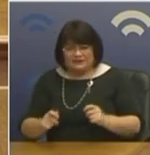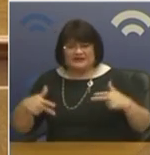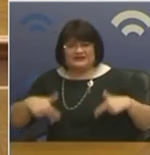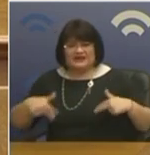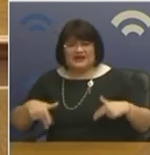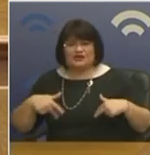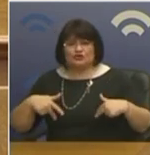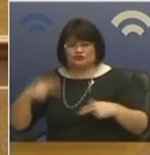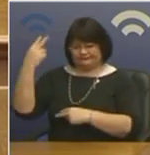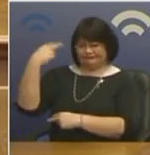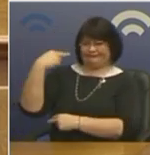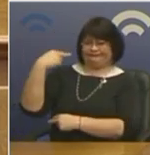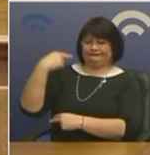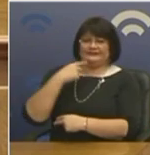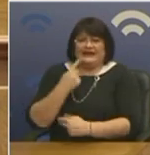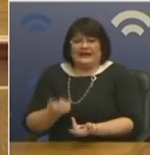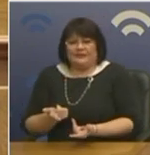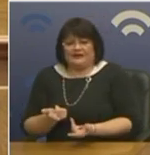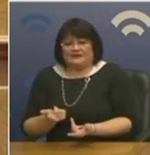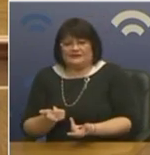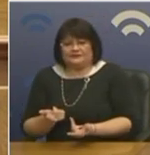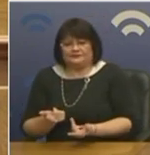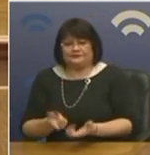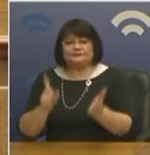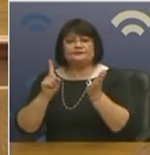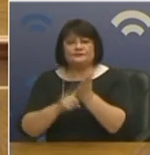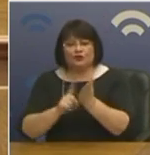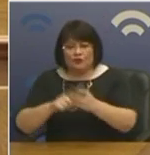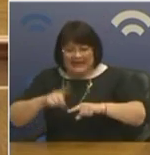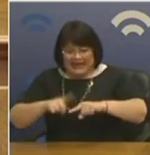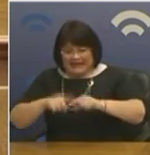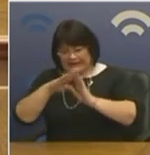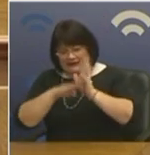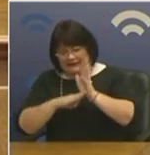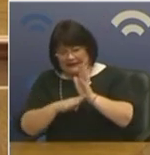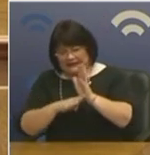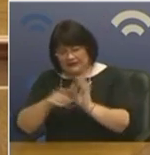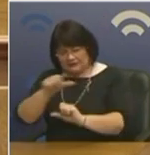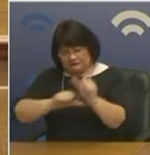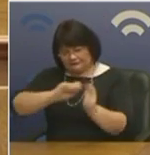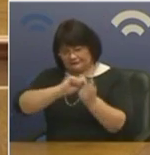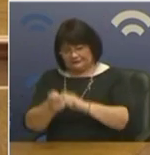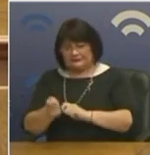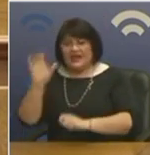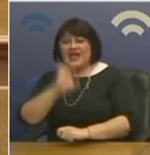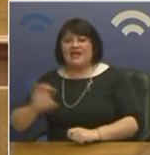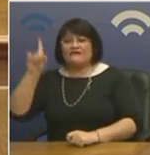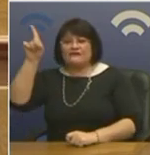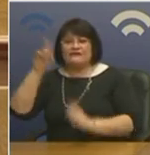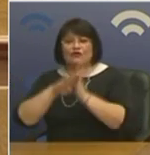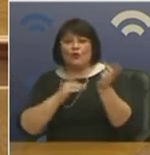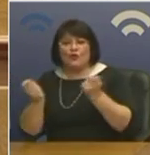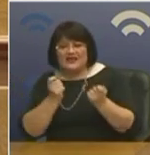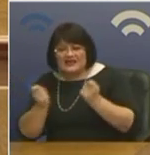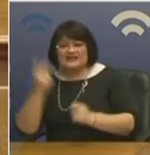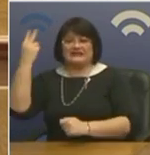επιτροπία. Όταν δηλαδή οι νόμοι ελληνικοί υποκαθίστανται από τους ευρωπαϊκούς και τις οδηγίες και την